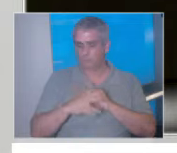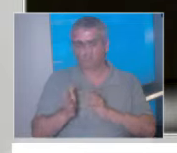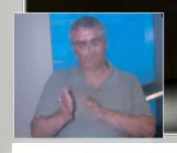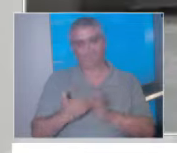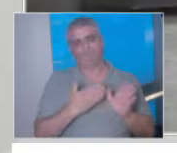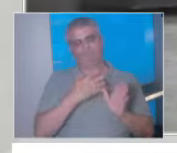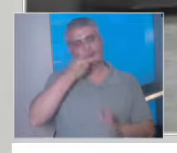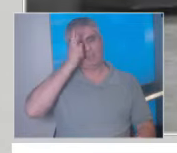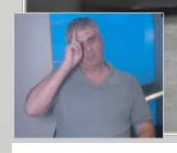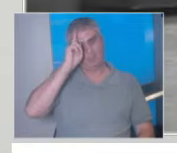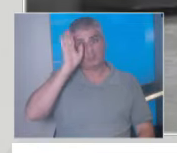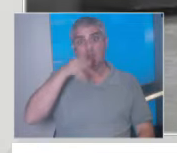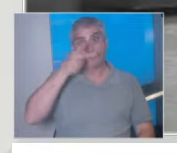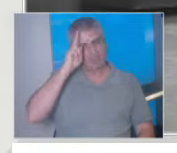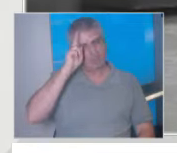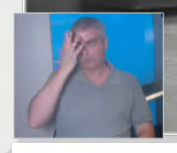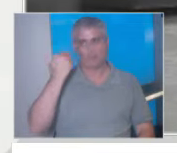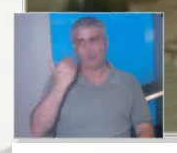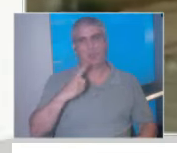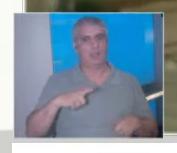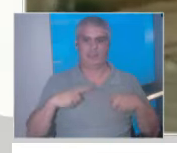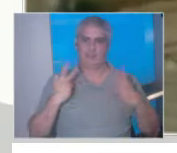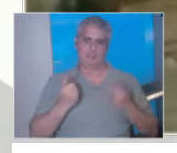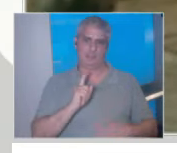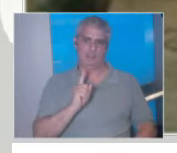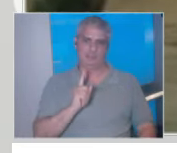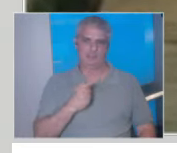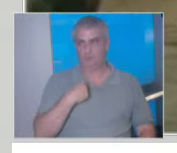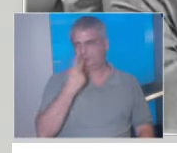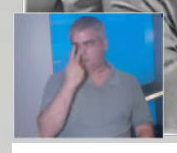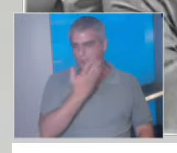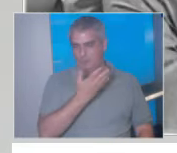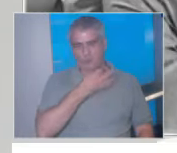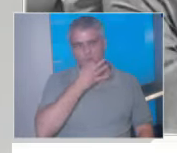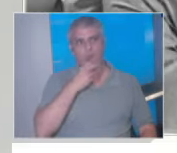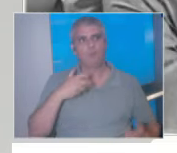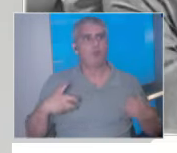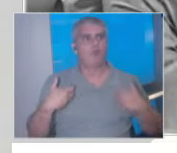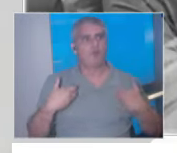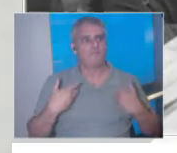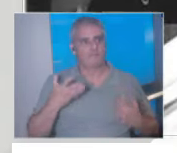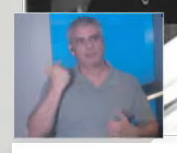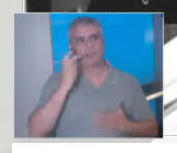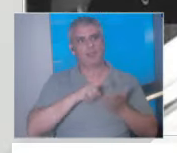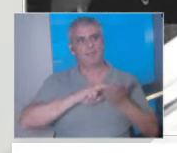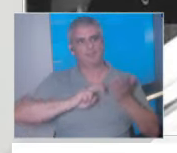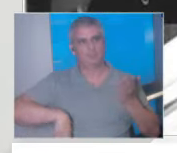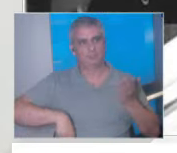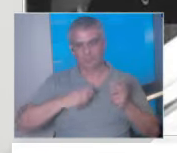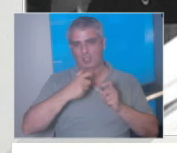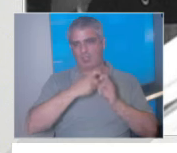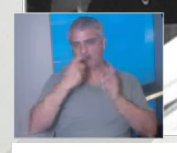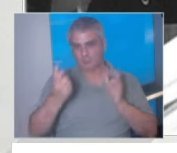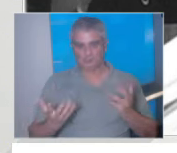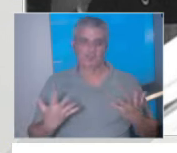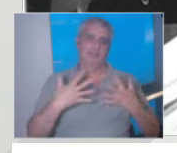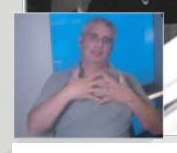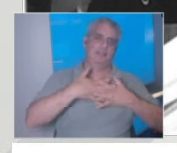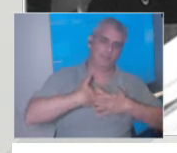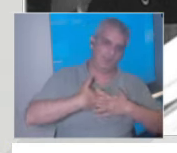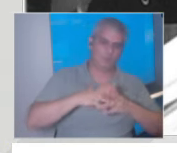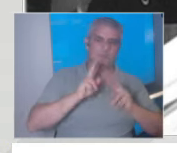דרכו בליכוד. גם בליכוד לא היו לו חיים קלים. אנחנו ראינו את נאום הקופים, הייתה הפרישה לגשר, ואז האיחוד, ואז שוב